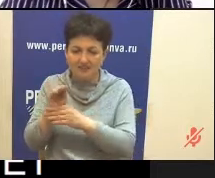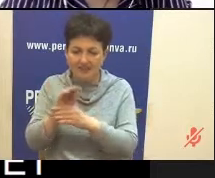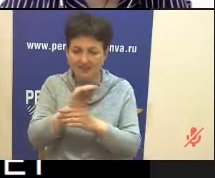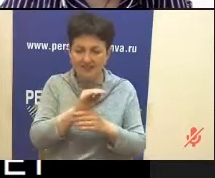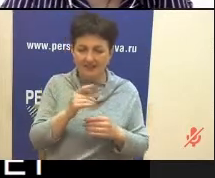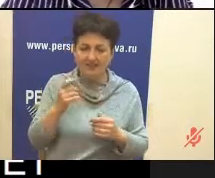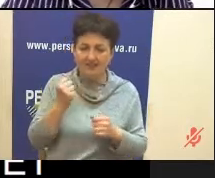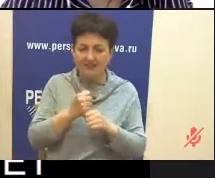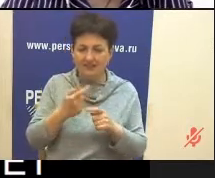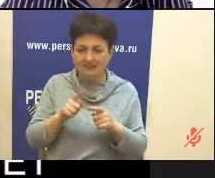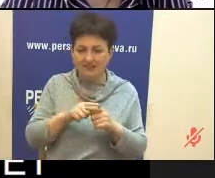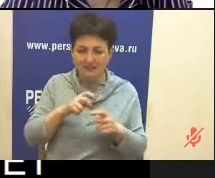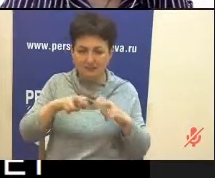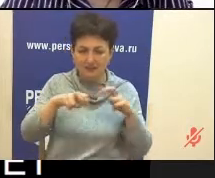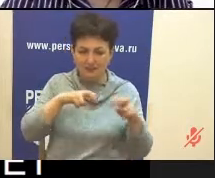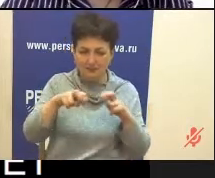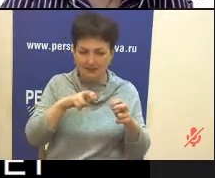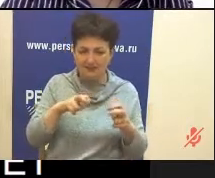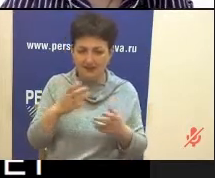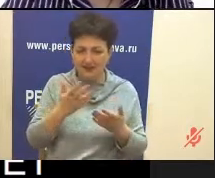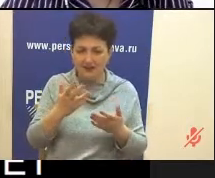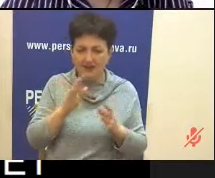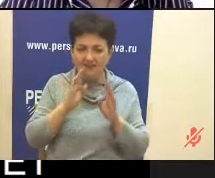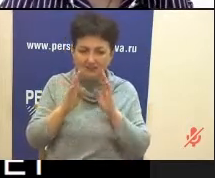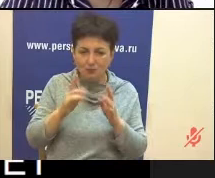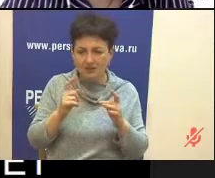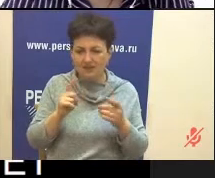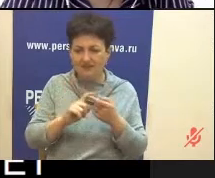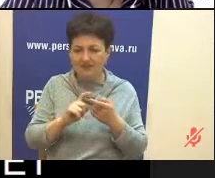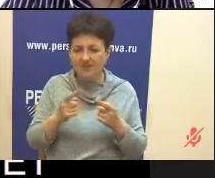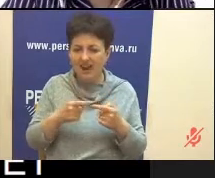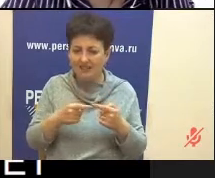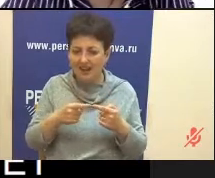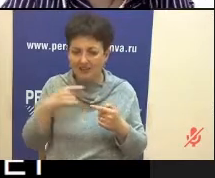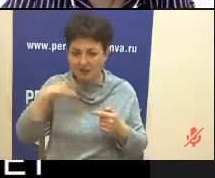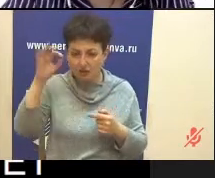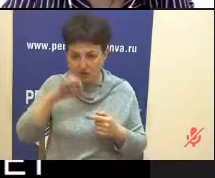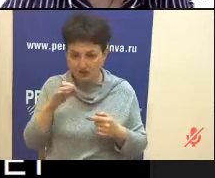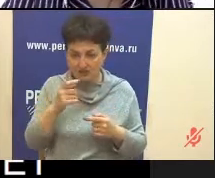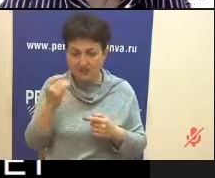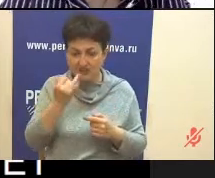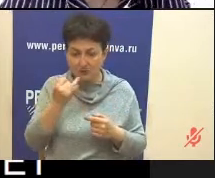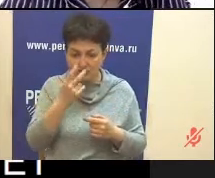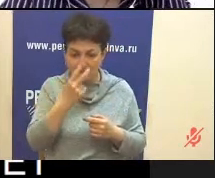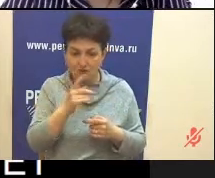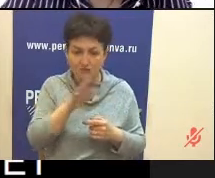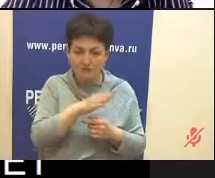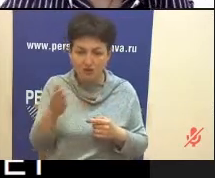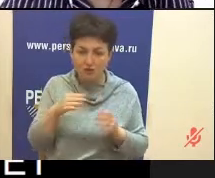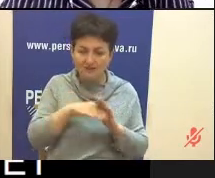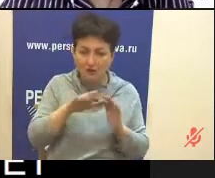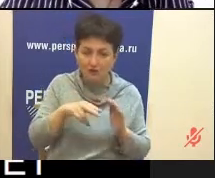какими-то обвинениями, делать это все в переписке публичной где-нибудь на Фейсбуке и ВКонтакте. Я очень часто вижу такие истории между разными